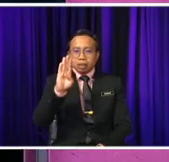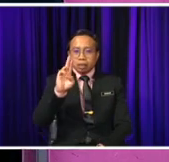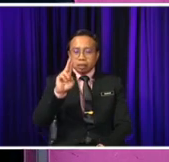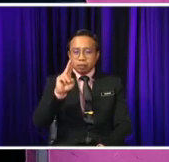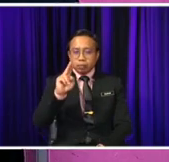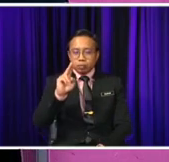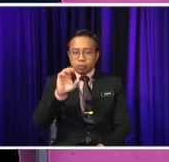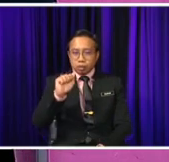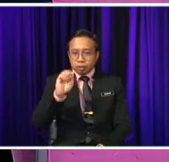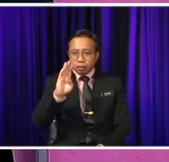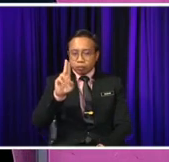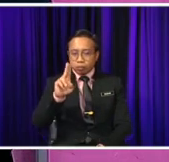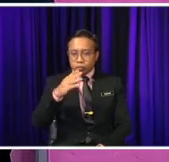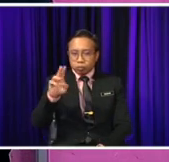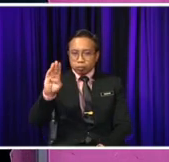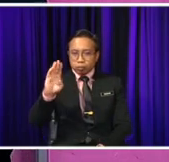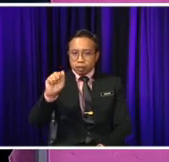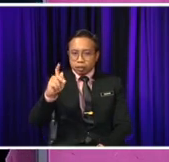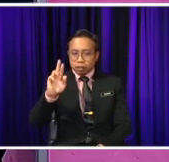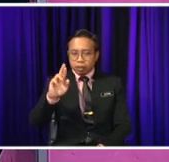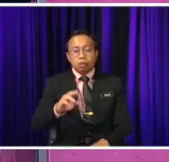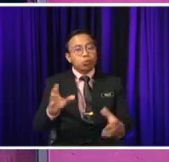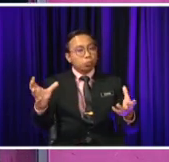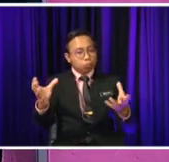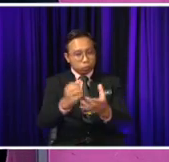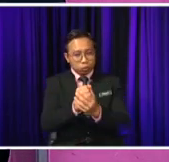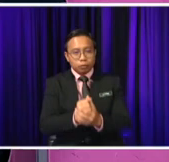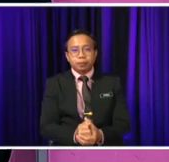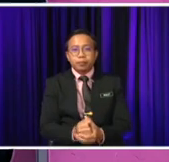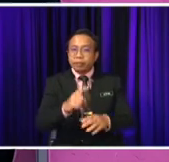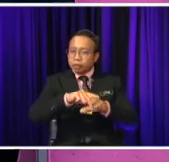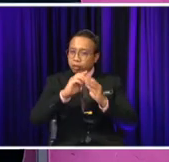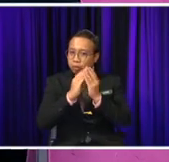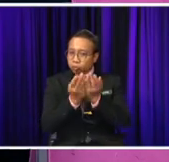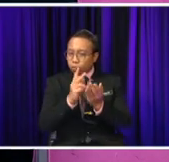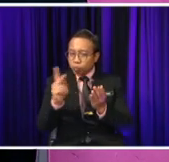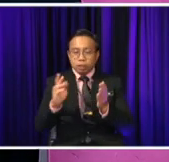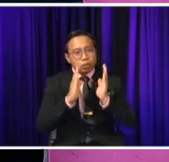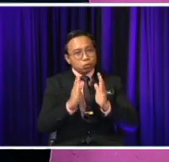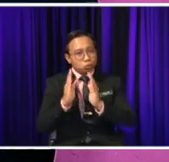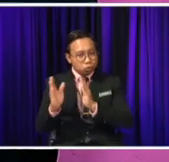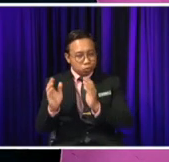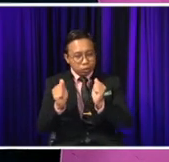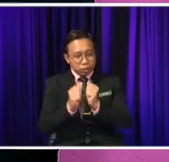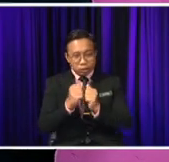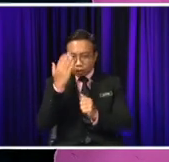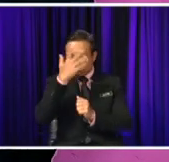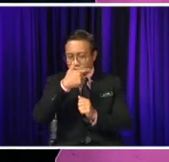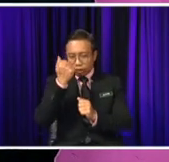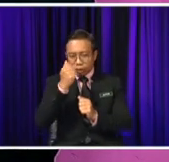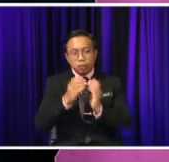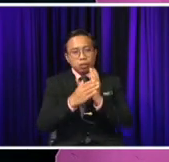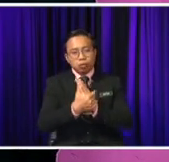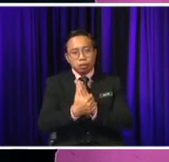tahu dimuliakan pada zaman Abu Bakar pengumpulan tersebut Tapi dibukukan dan disusun dengan cantik oleh Sayyidina